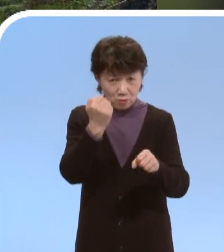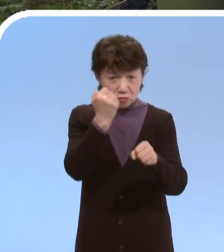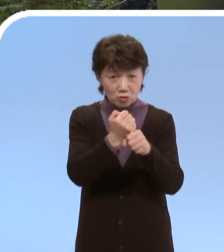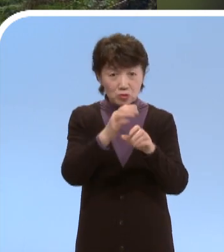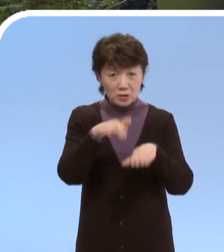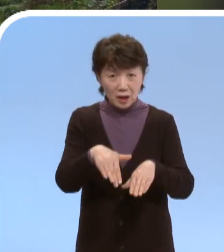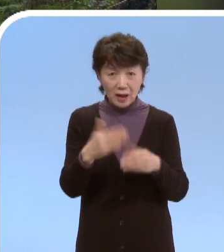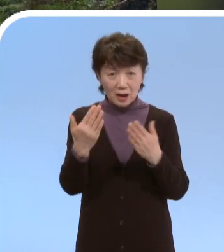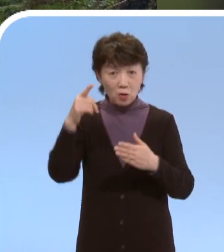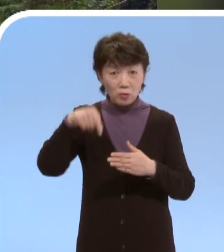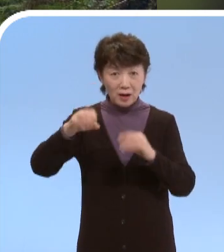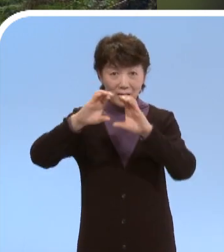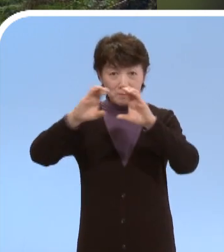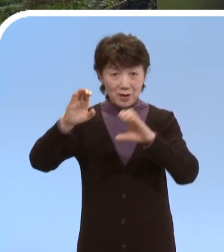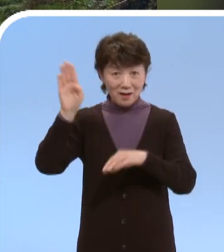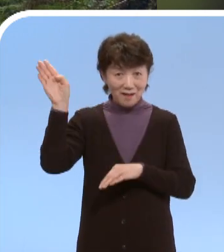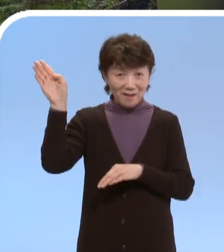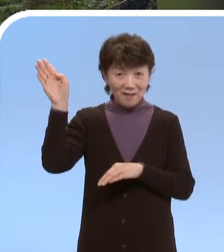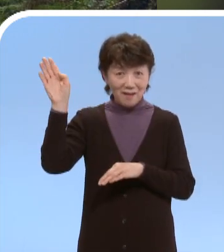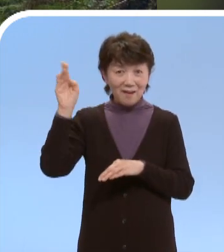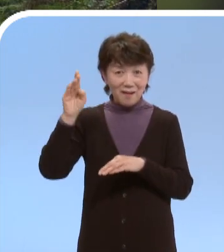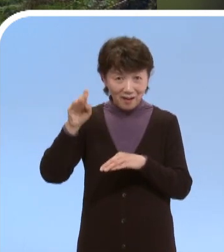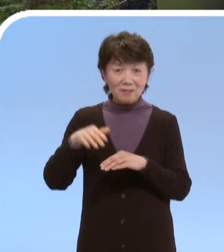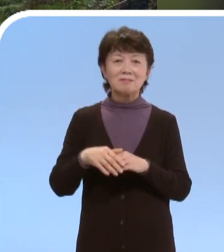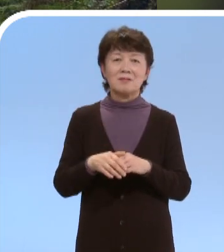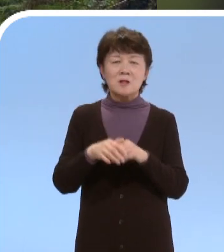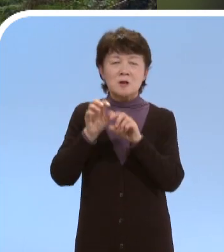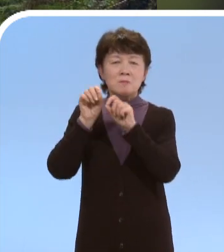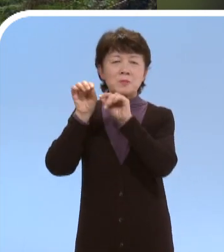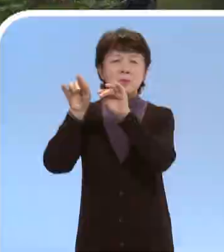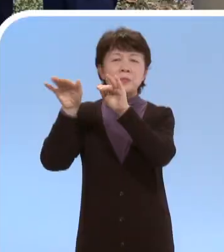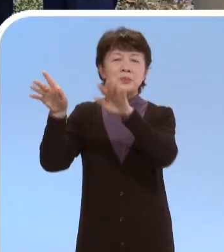学校内に設置したところ、